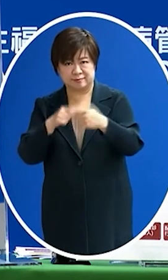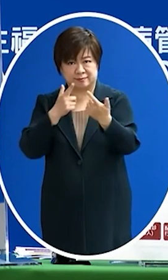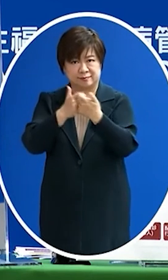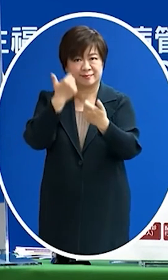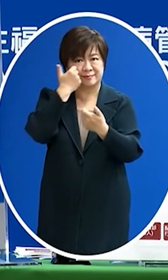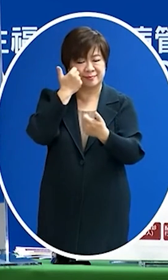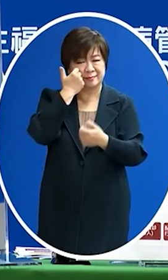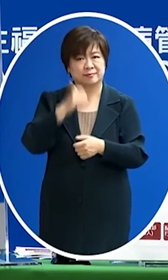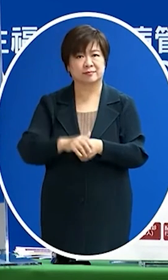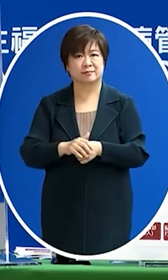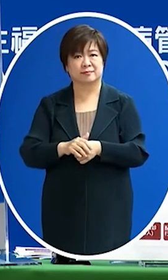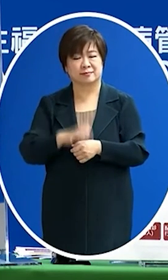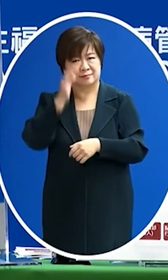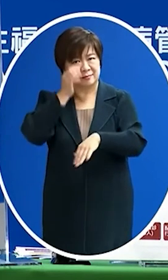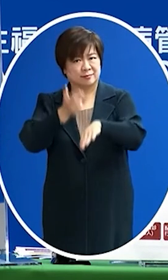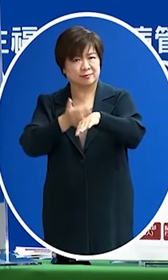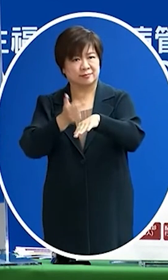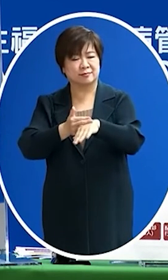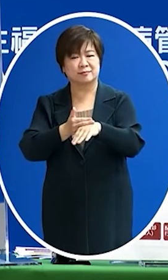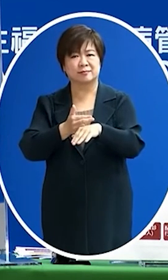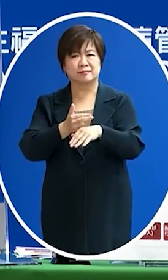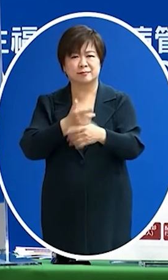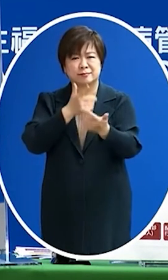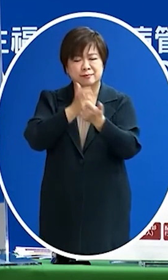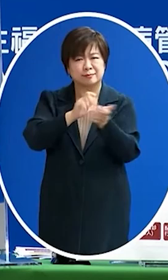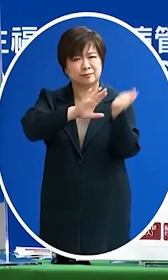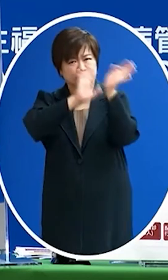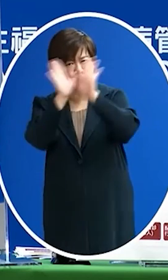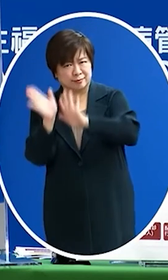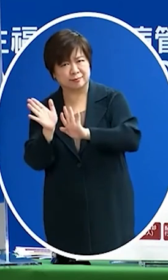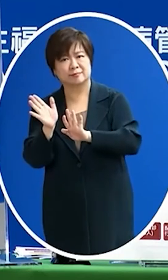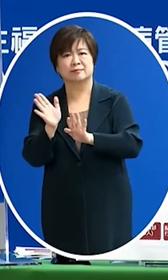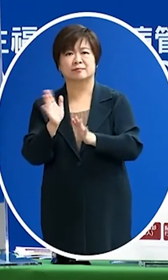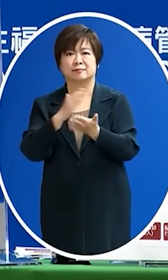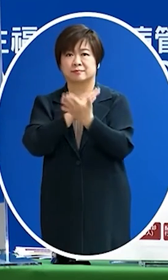是使用的手段的所适用的情况情